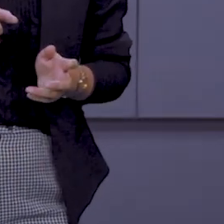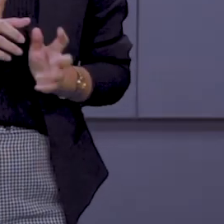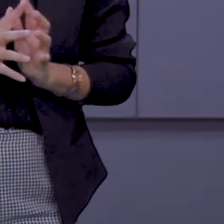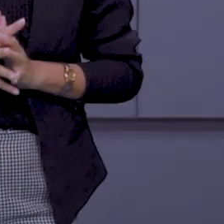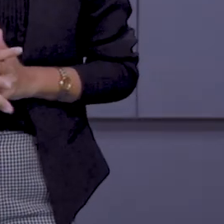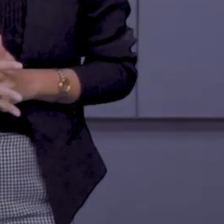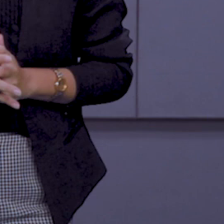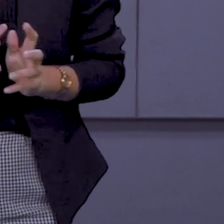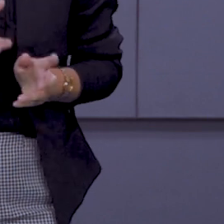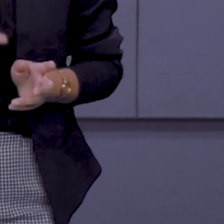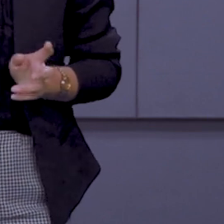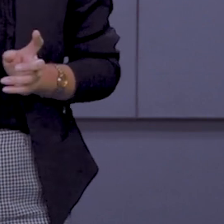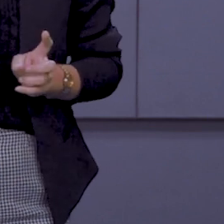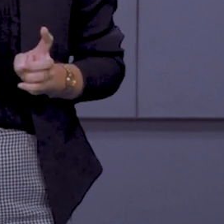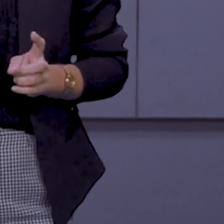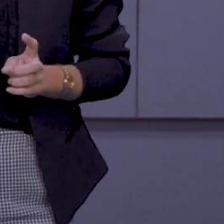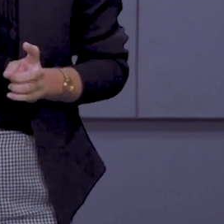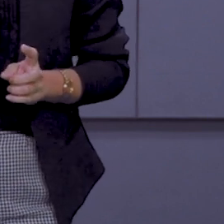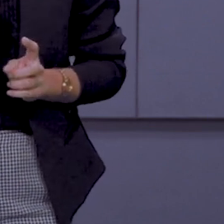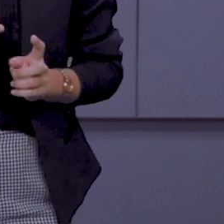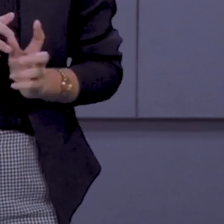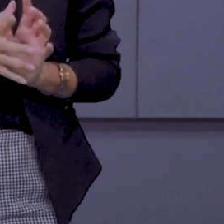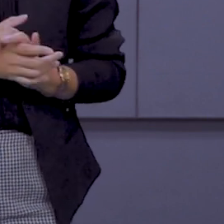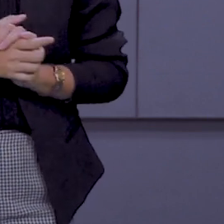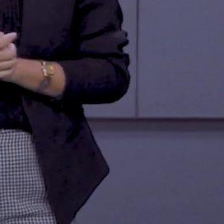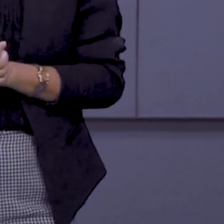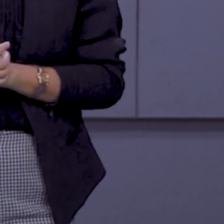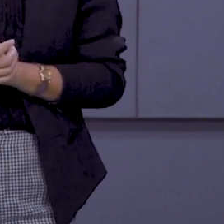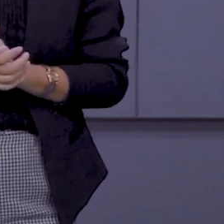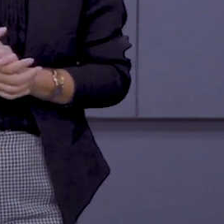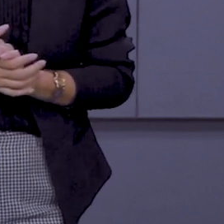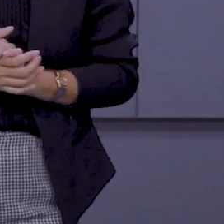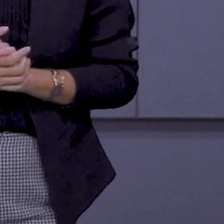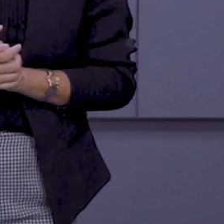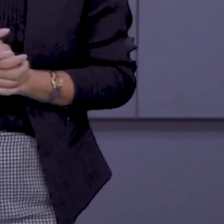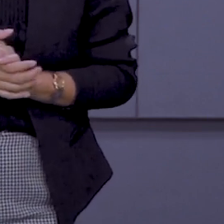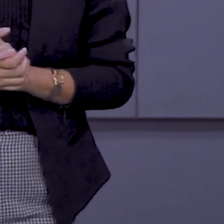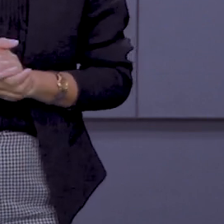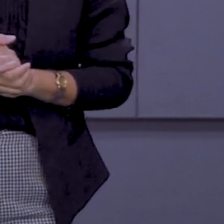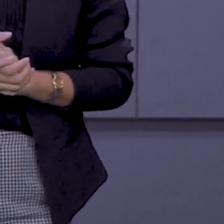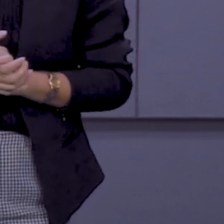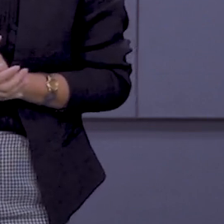Kita halua subscribe no hanea butang notifikasau atu nunei tabo sira labela kom informasau fong siami. Obrigada.